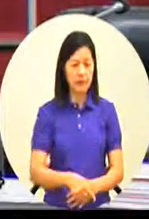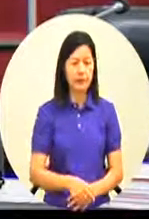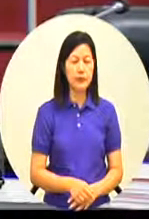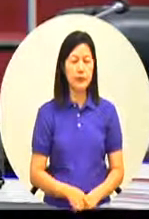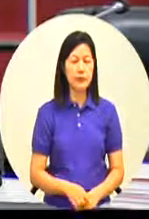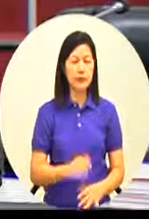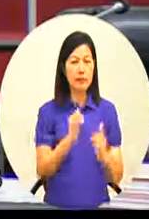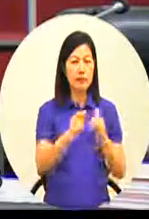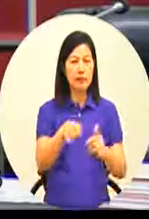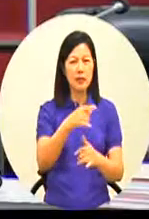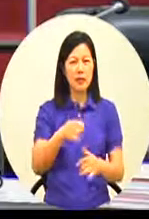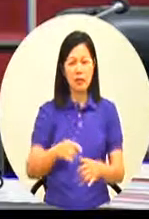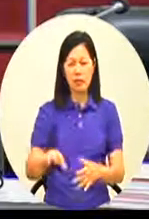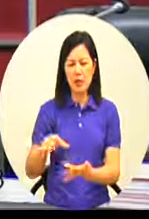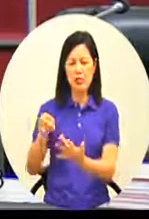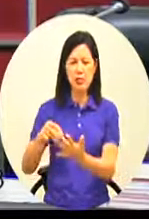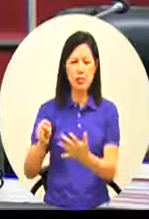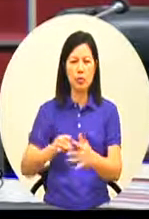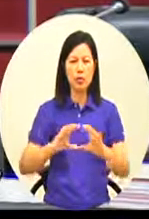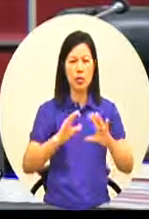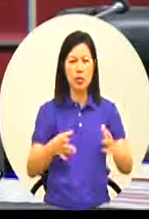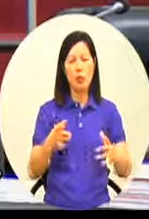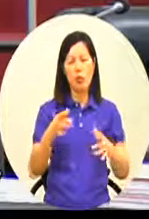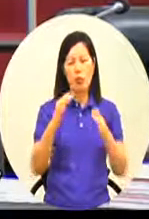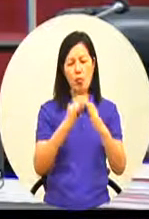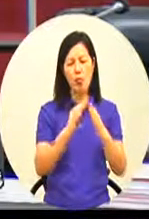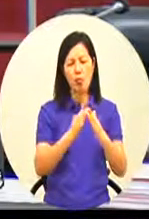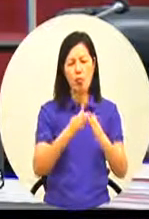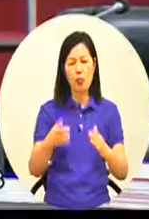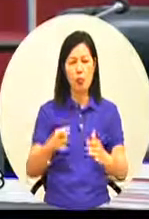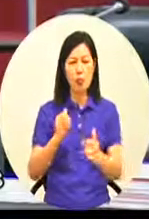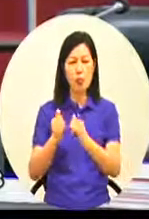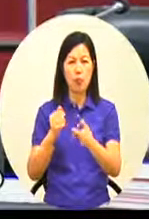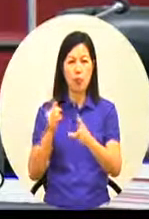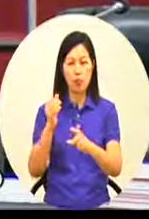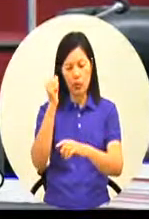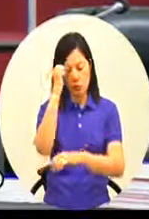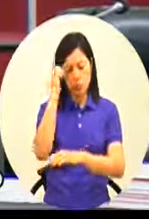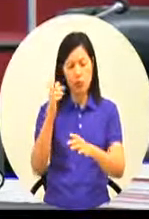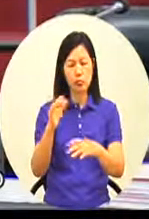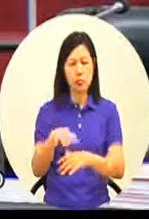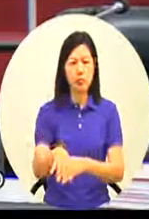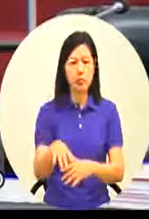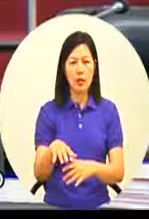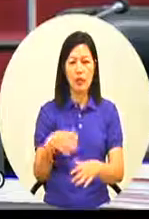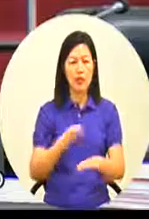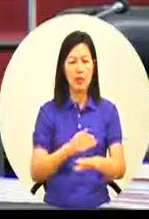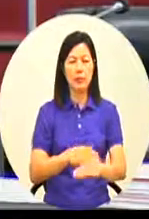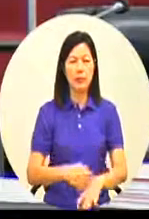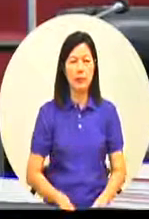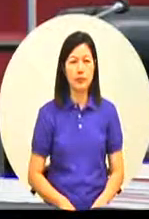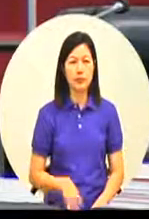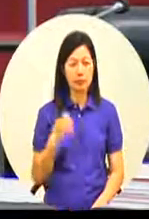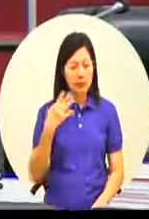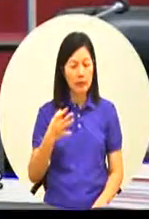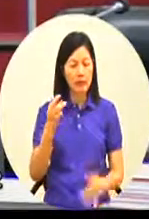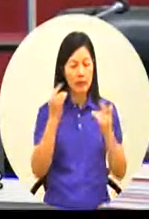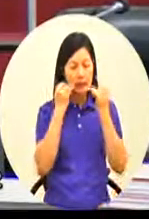宅啊，不会去选择国社会住宅啊，所以你们大概应该要站在这个新草衙的这个立场去思